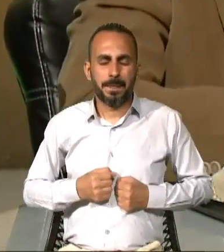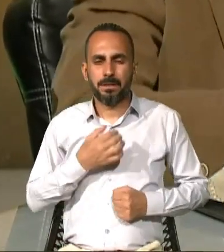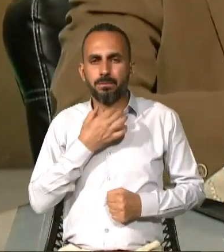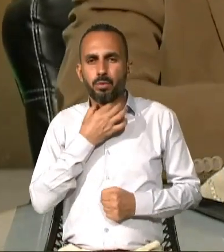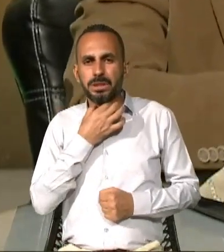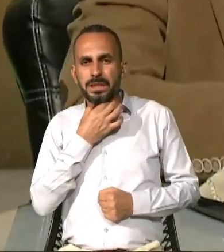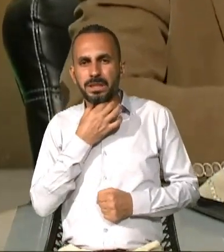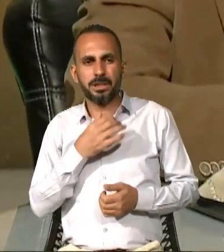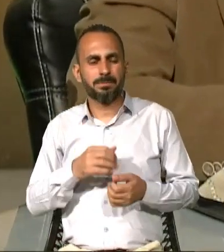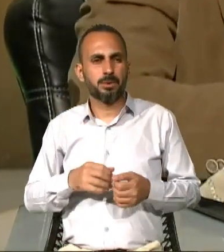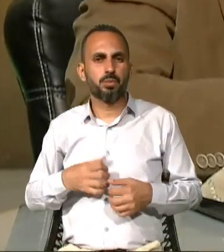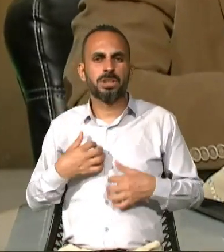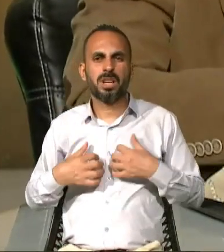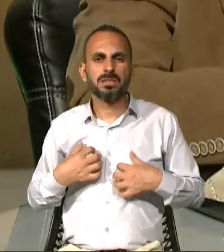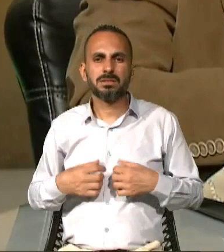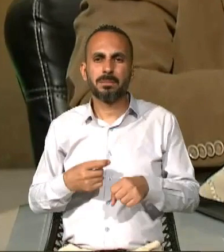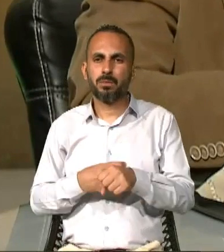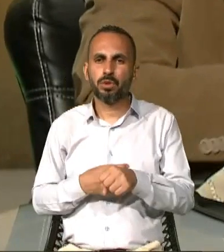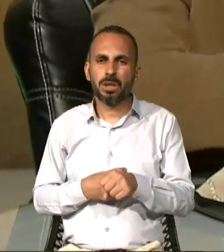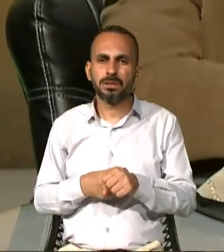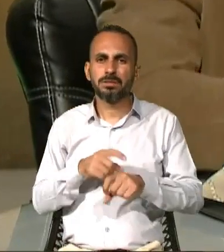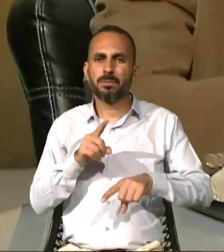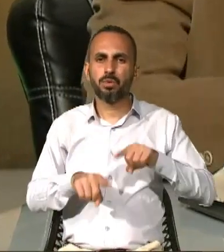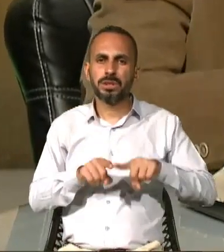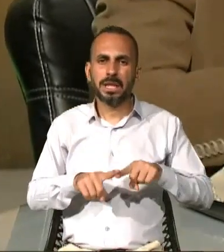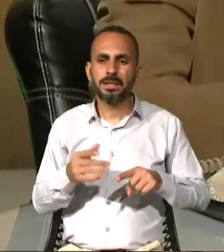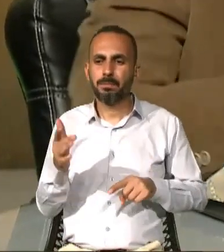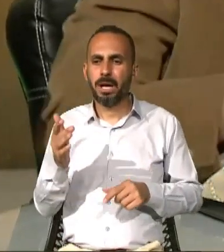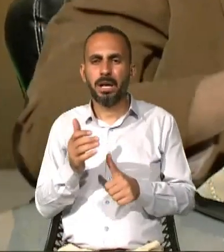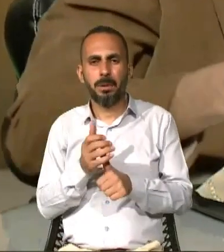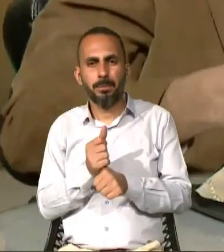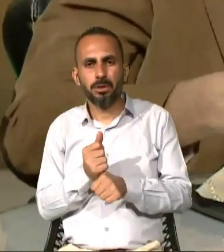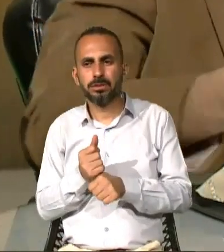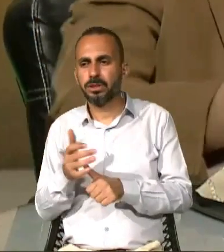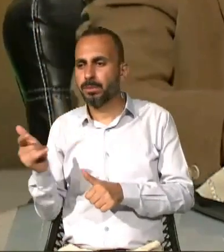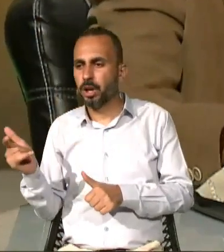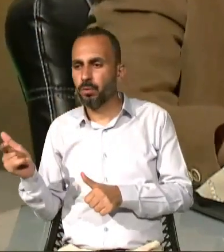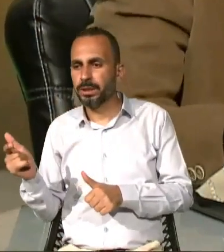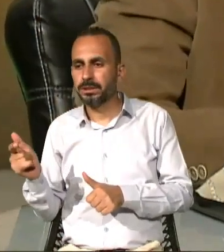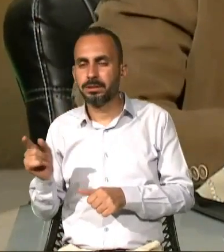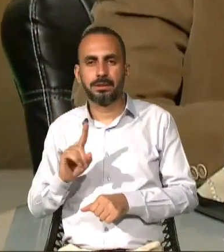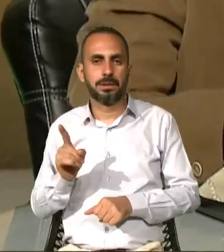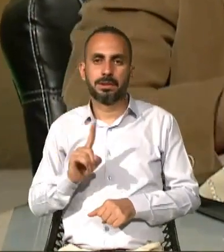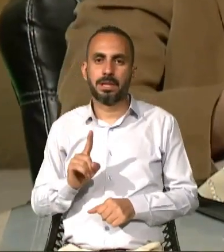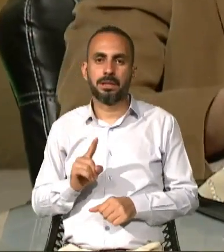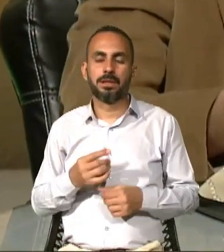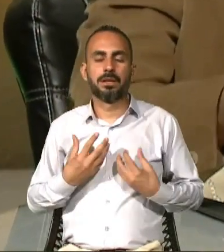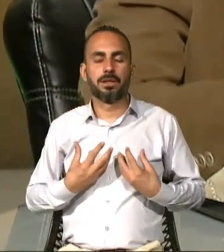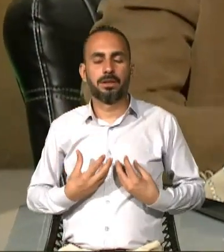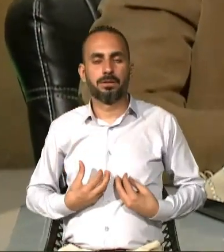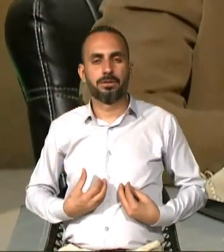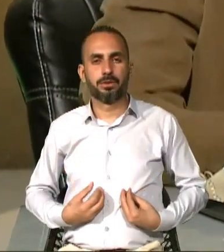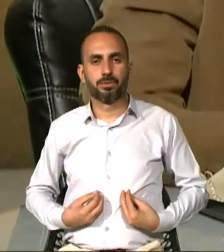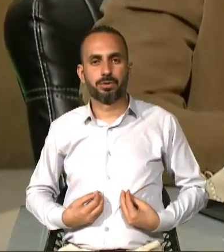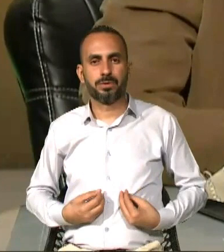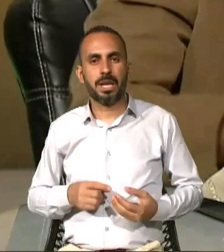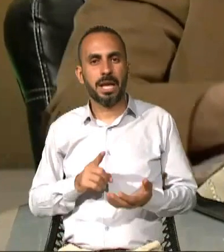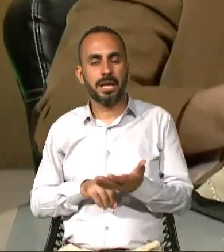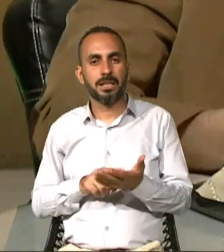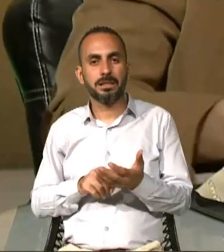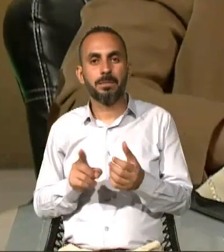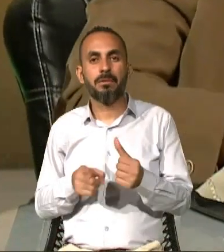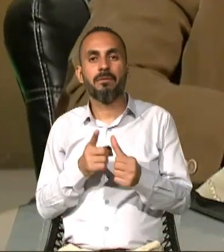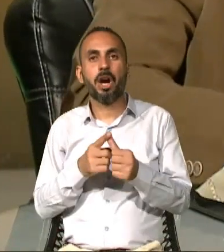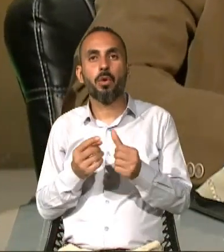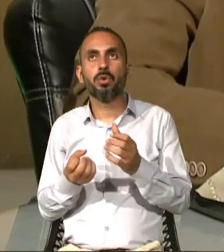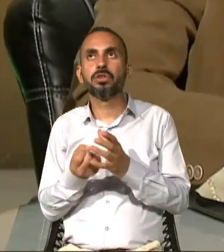معاها واشد مع اولادي وتبقى الدنيا في منتهى الصعوبه. لا، اتأنى، يعني اجي قدام ربنا في بدايه اليوم واقول يا رب اديني صبر،